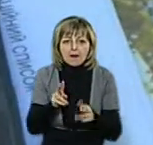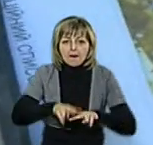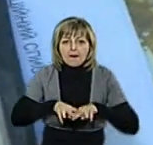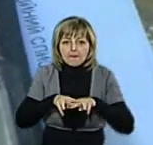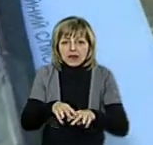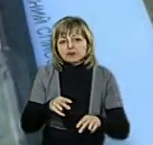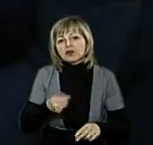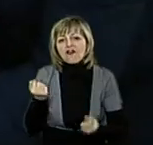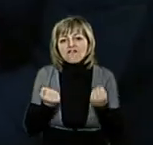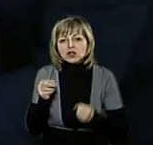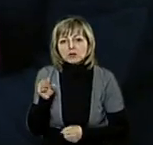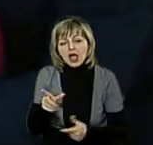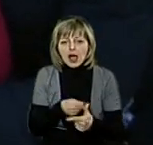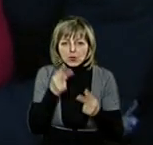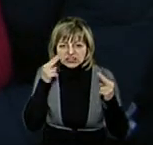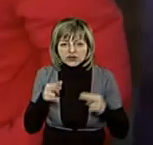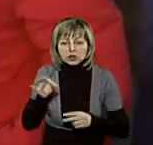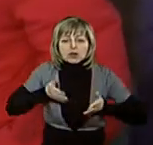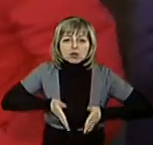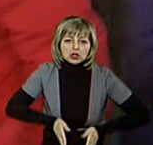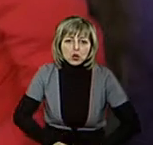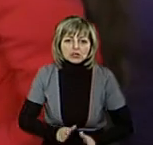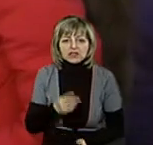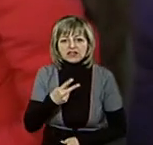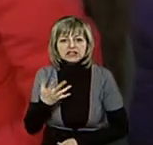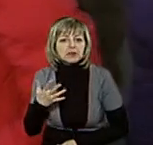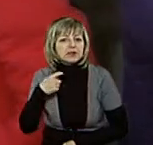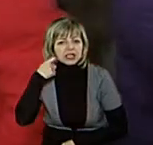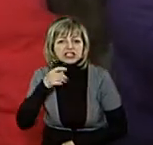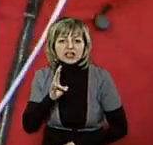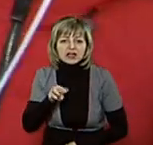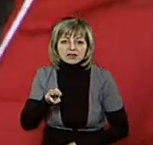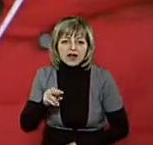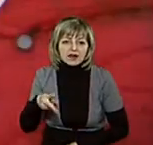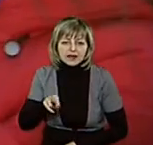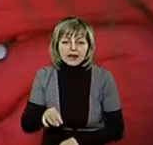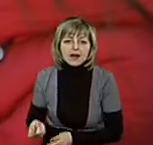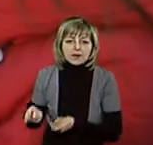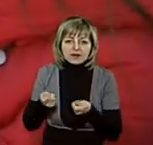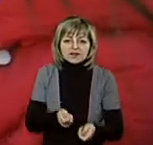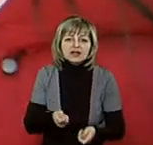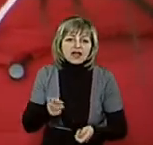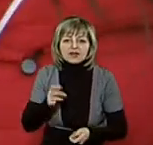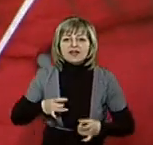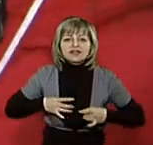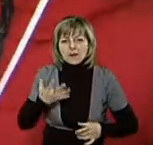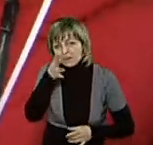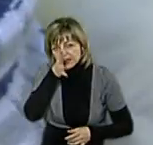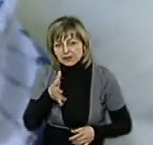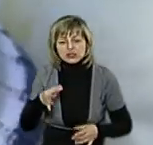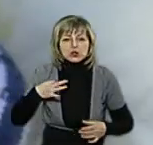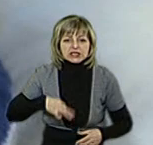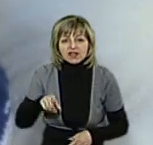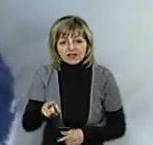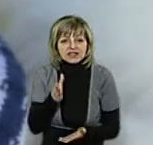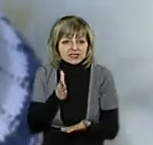водійське посвідчення чи свідоцтво про народження. 25-річна Наталія Гавура привезла на свято свого 5-місячного сина.